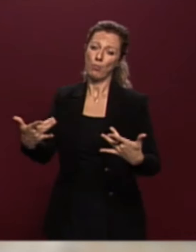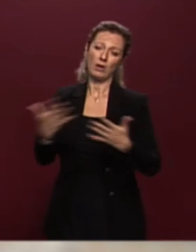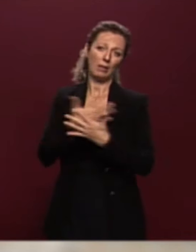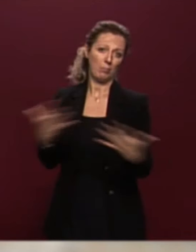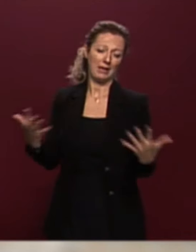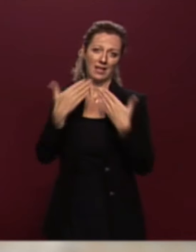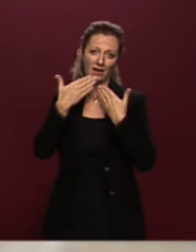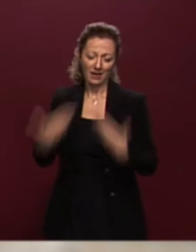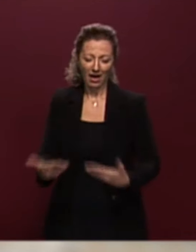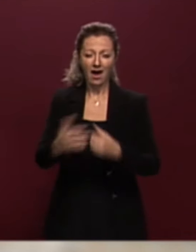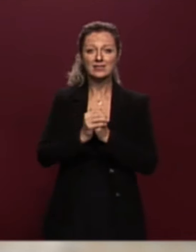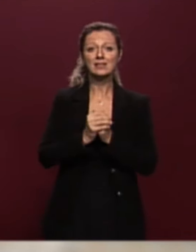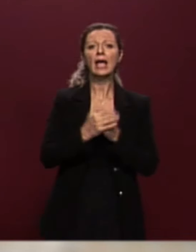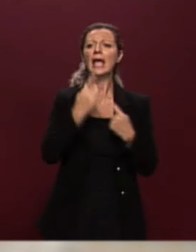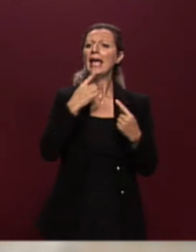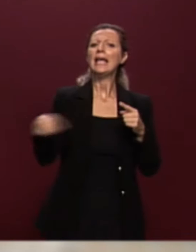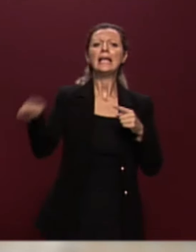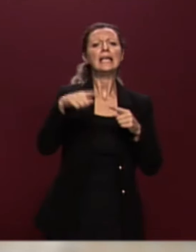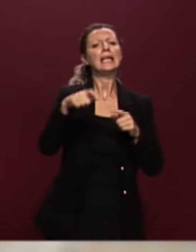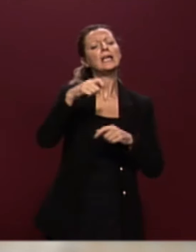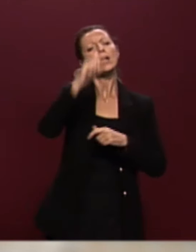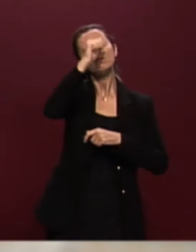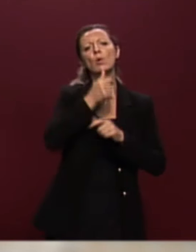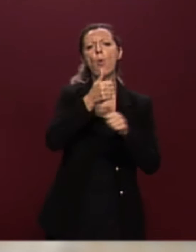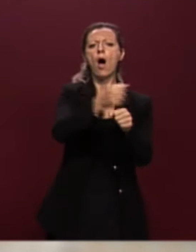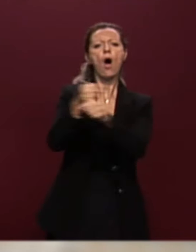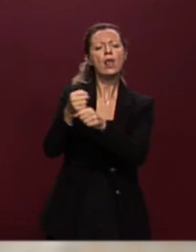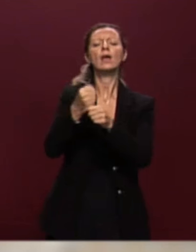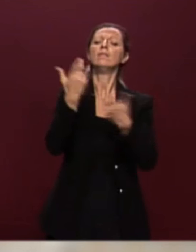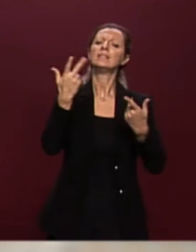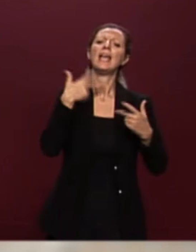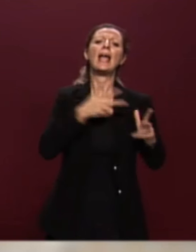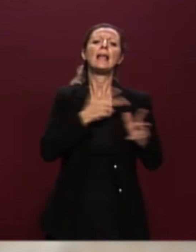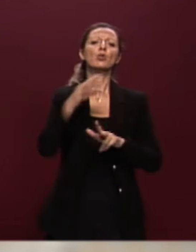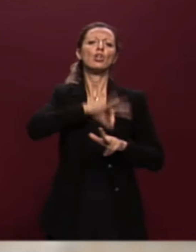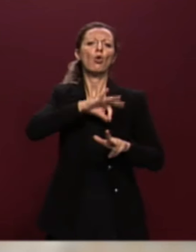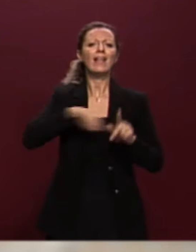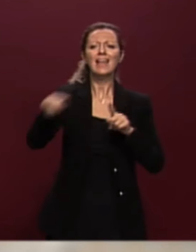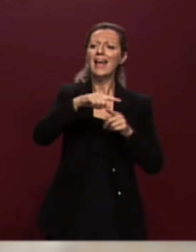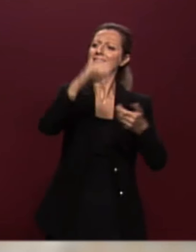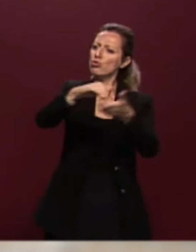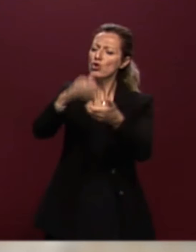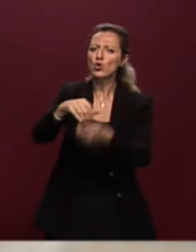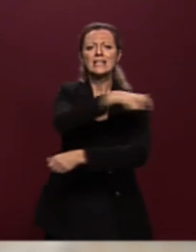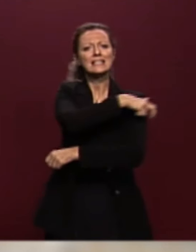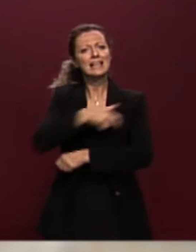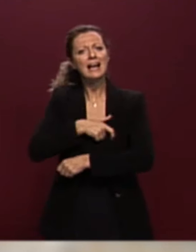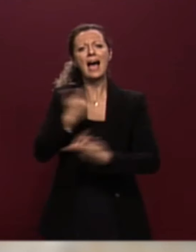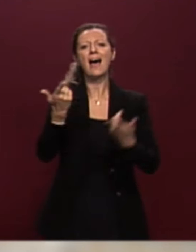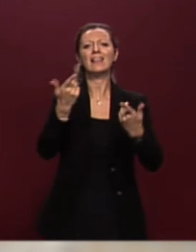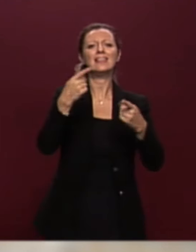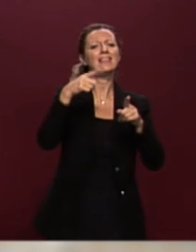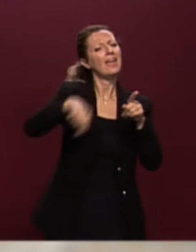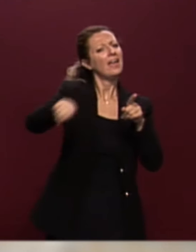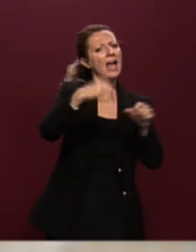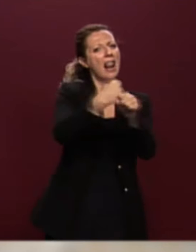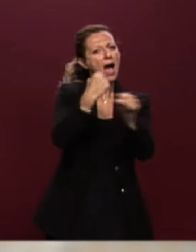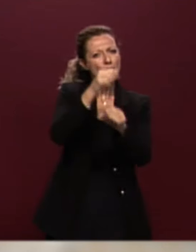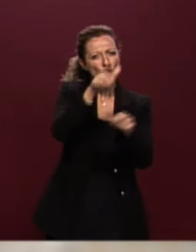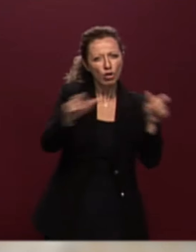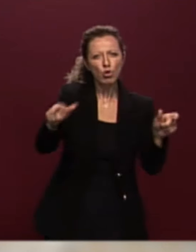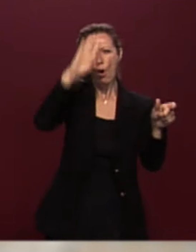e tutti gli attori coinvolti, tutti gli stakeholder interessati, dalle associazioni ai sindacati alle parti datoriali e